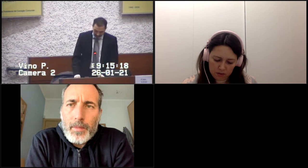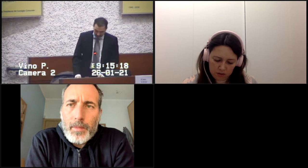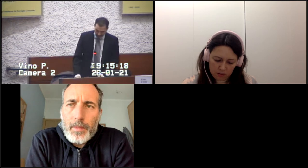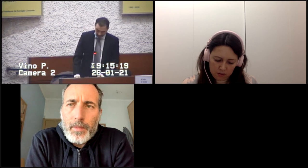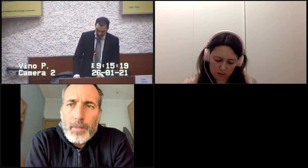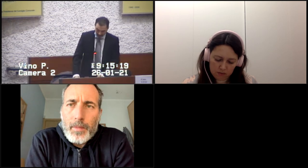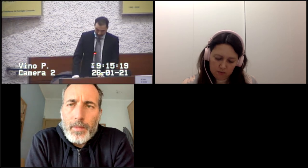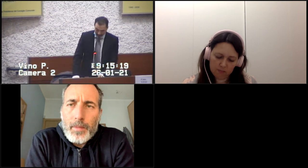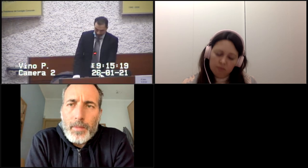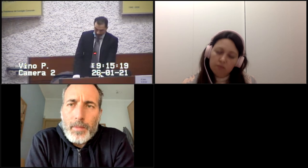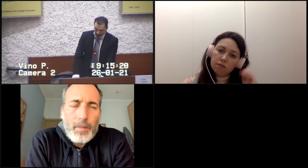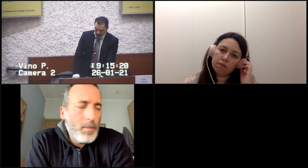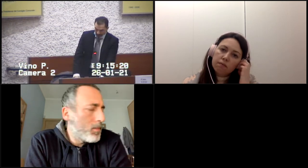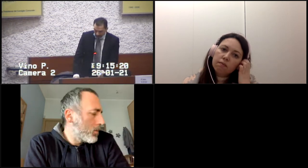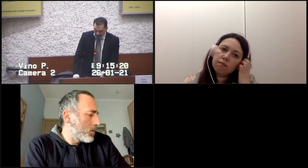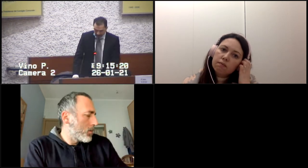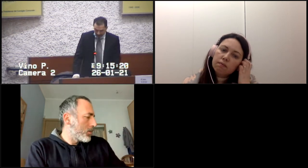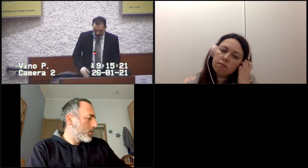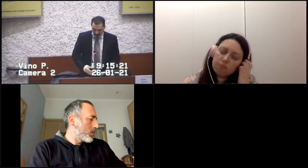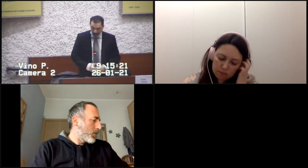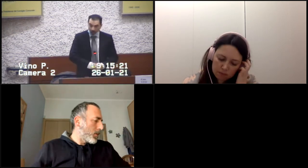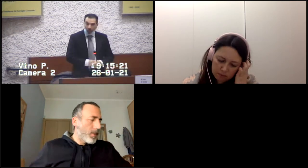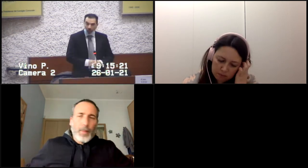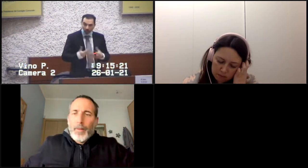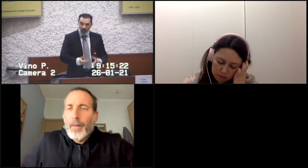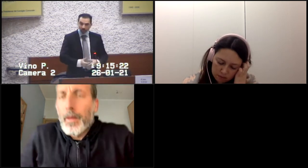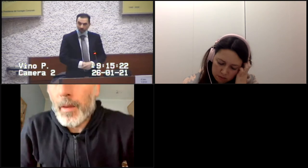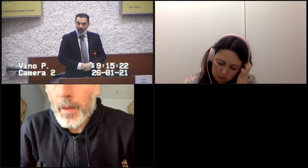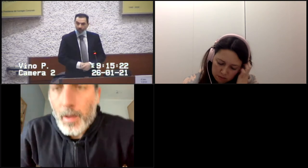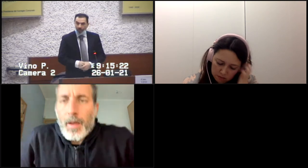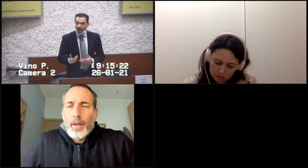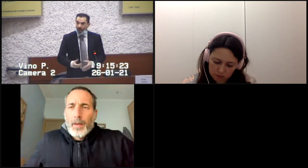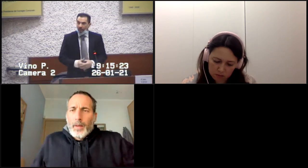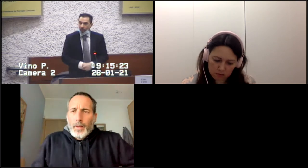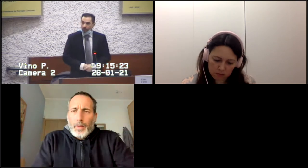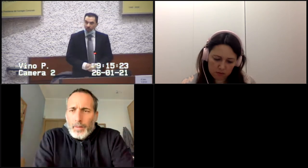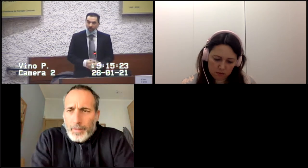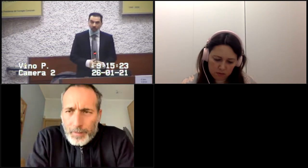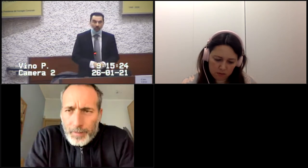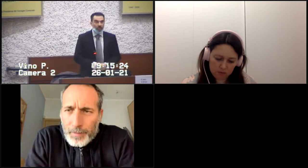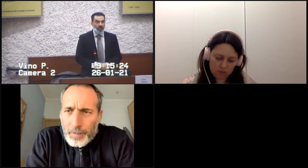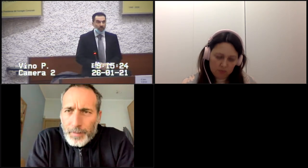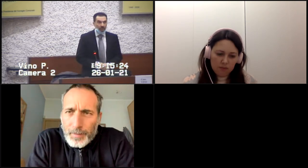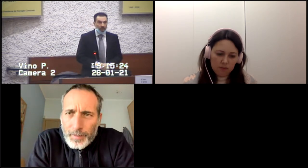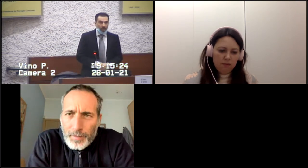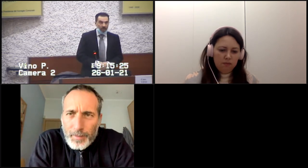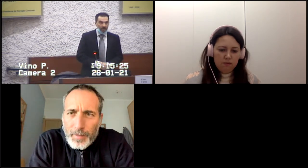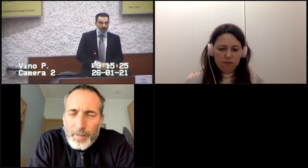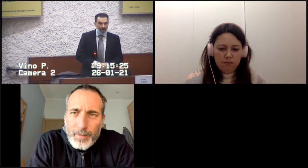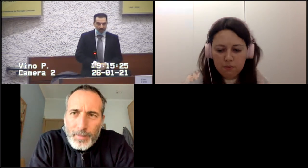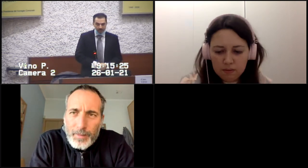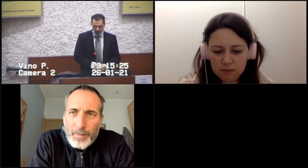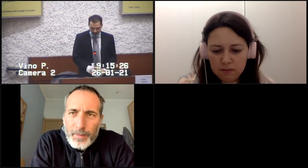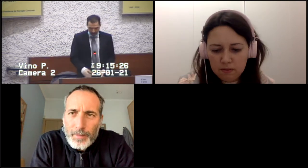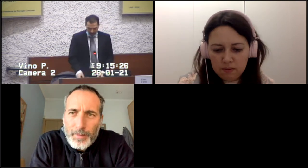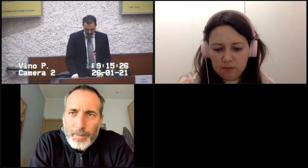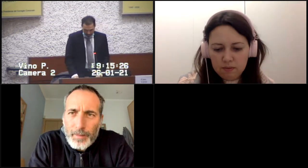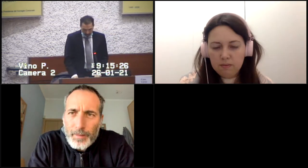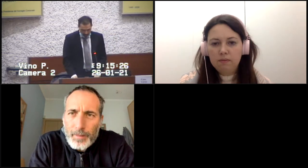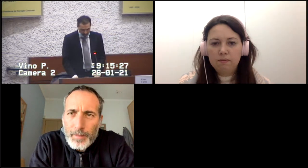chiama sestesità. E inizialmente, quando ho ascoltato l'intervento, così come quello iniziale